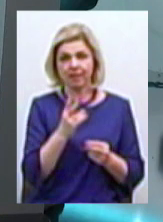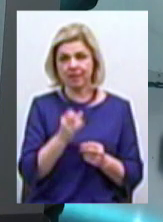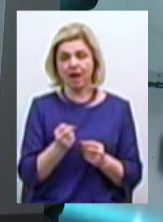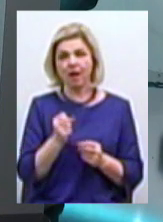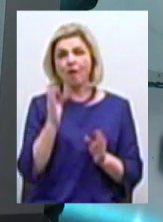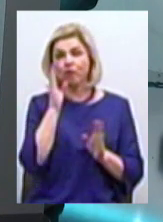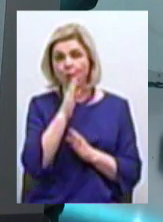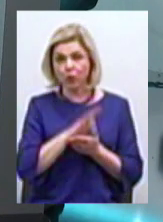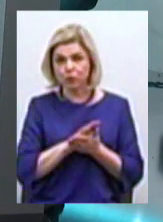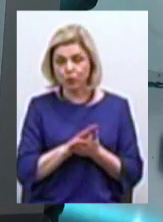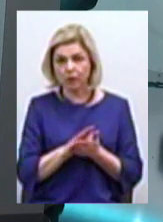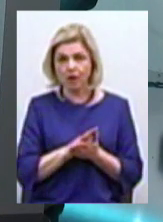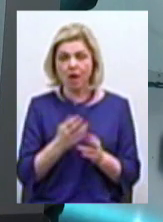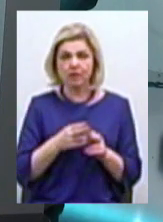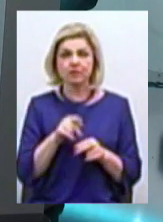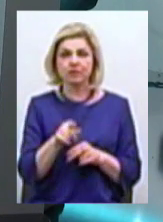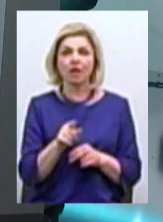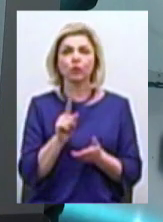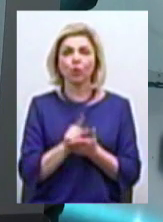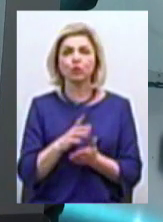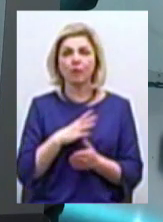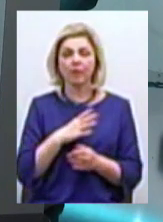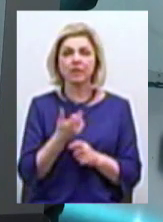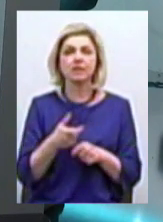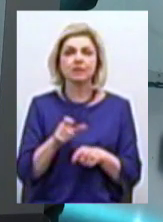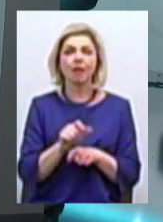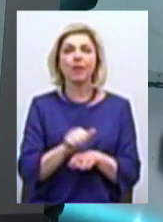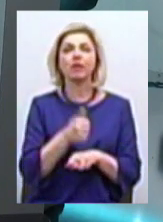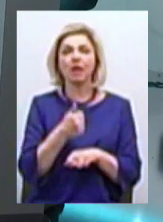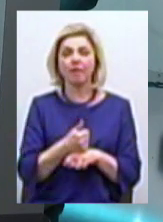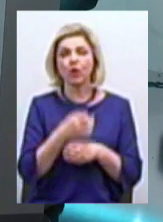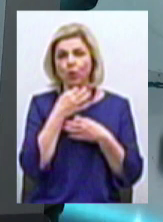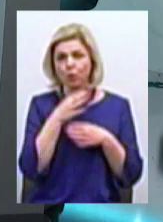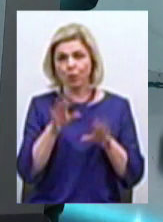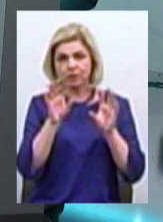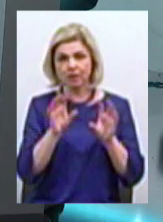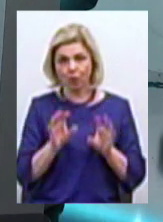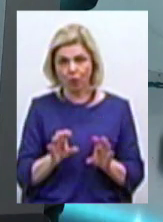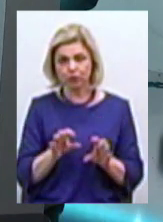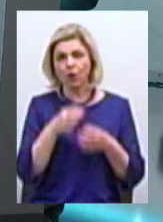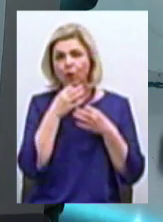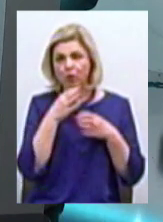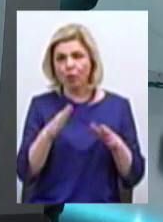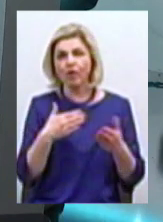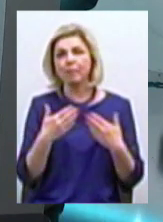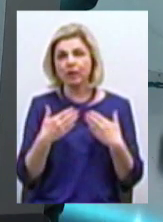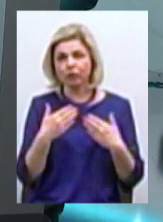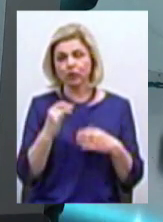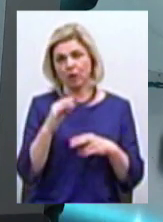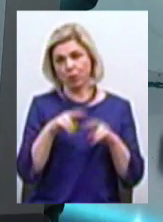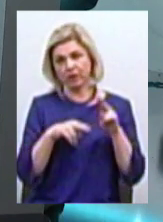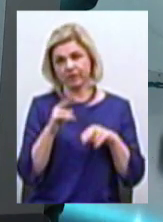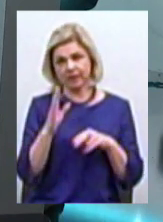має бути сьогодні самим найголовнішим чинником будь-якого закону, будь-якого підходу, будь-якого